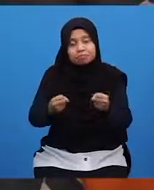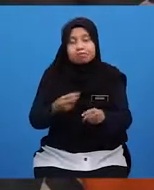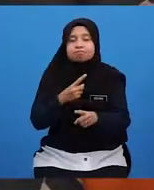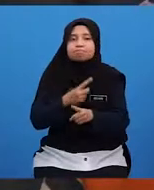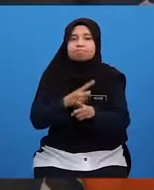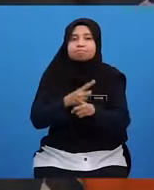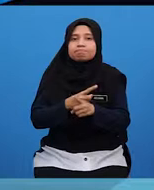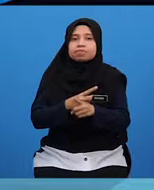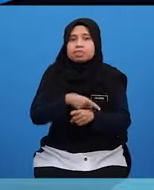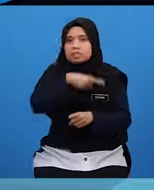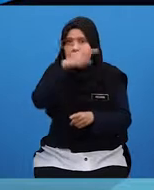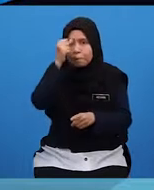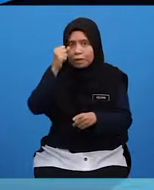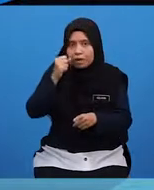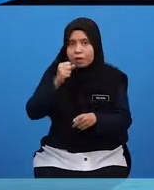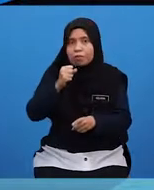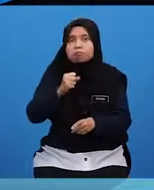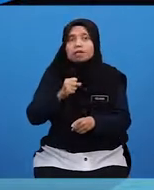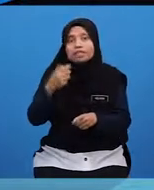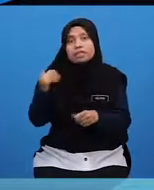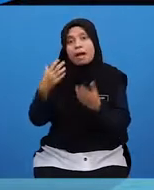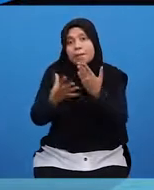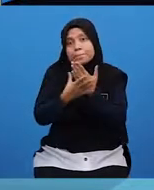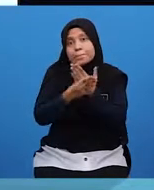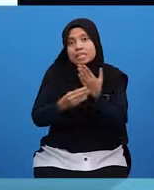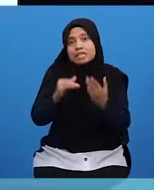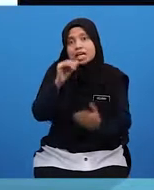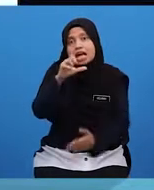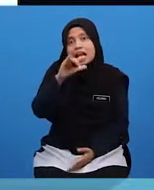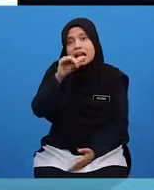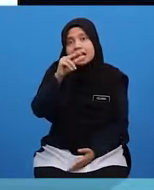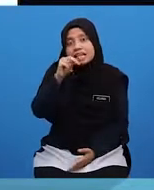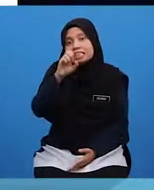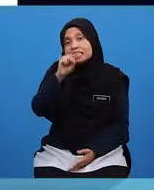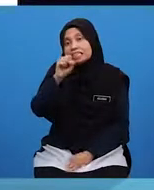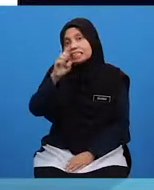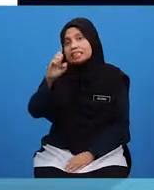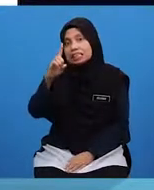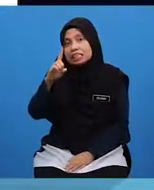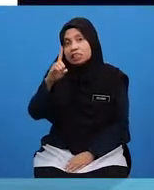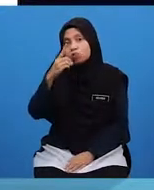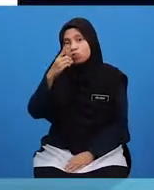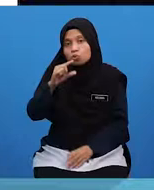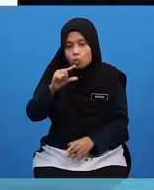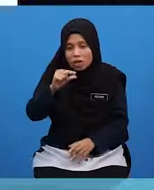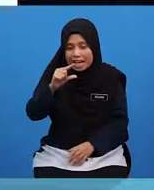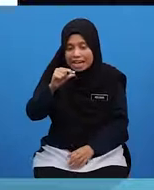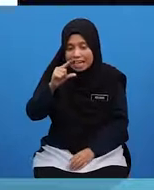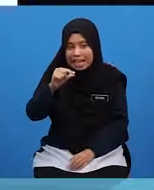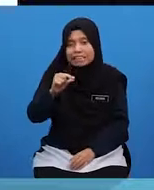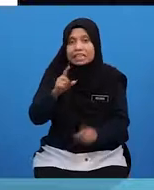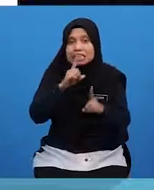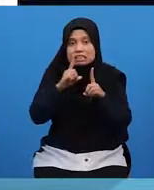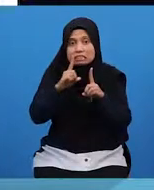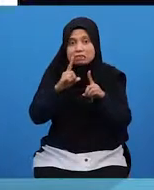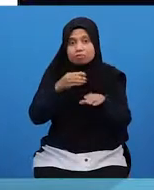tu. Sudah tentu minyak linsit. Minyak ini digunakan untuk melikatkan lilin supaya lilin yang